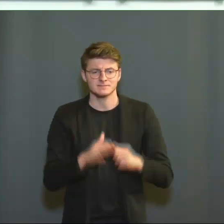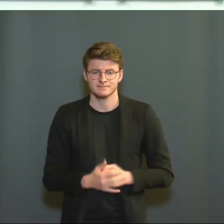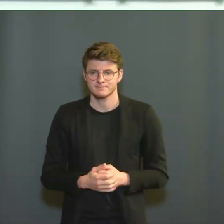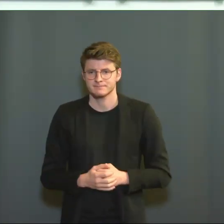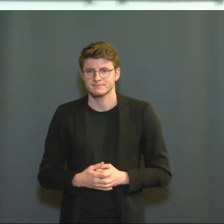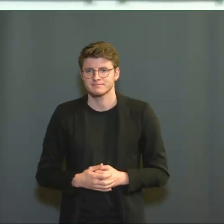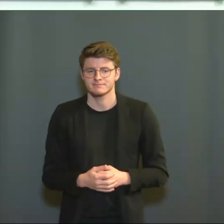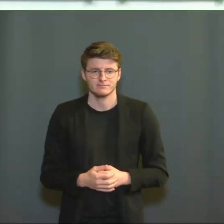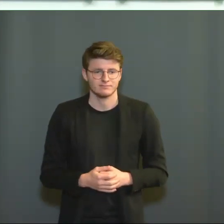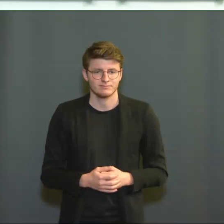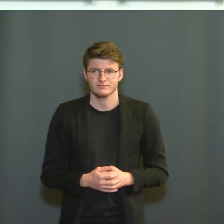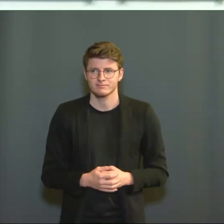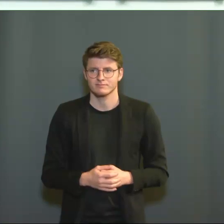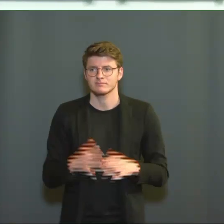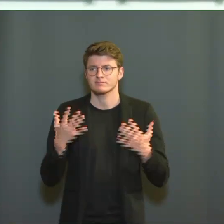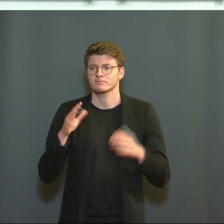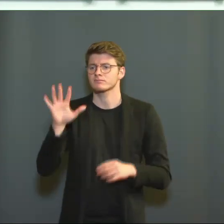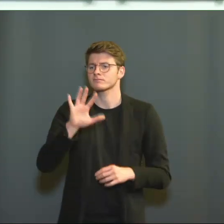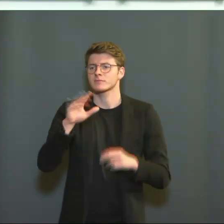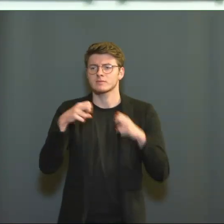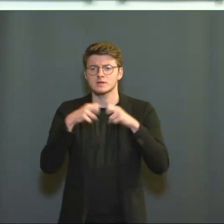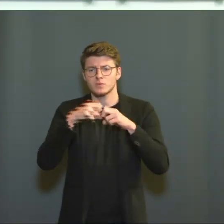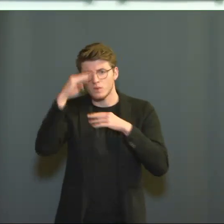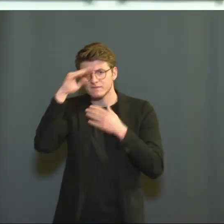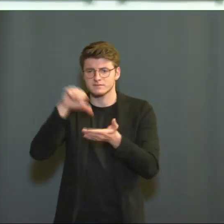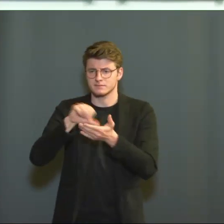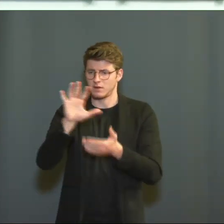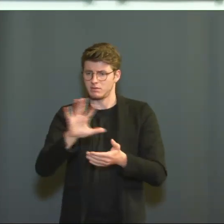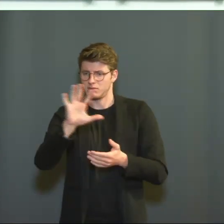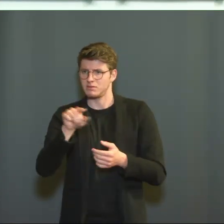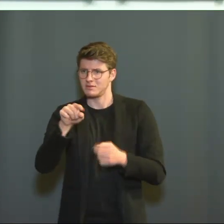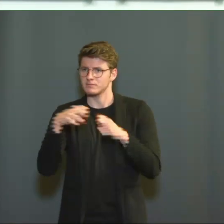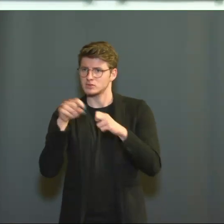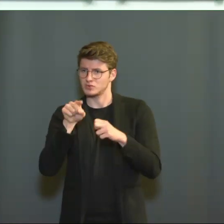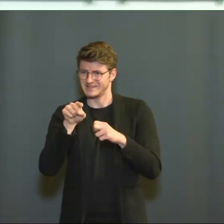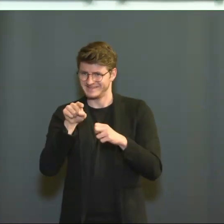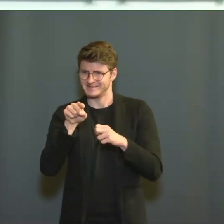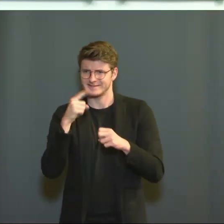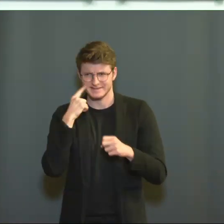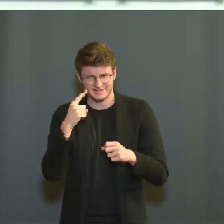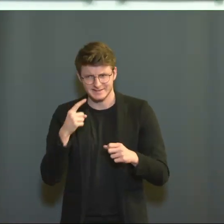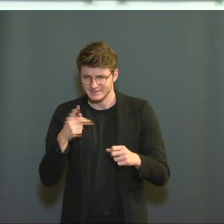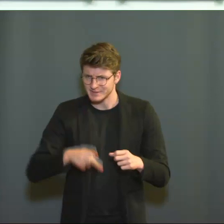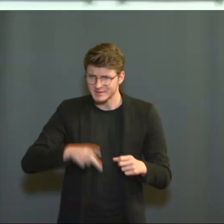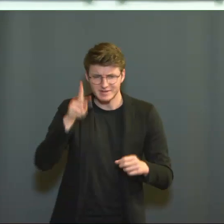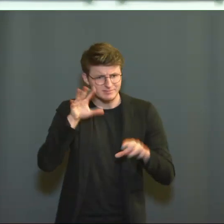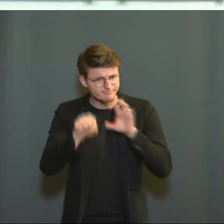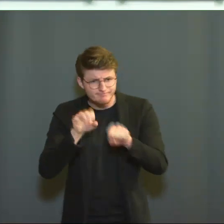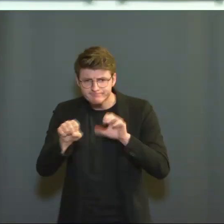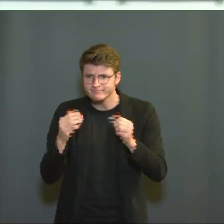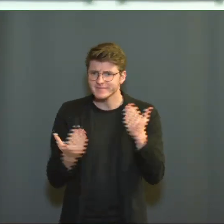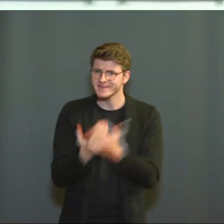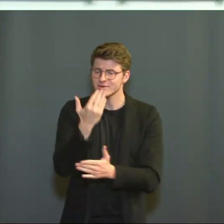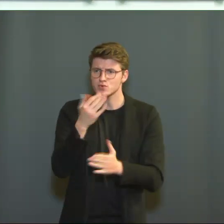In het Brusselse hoofdstedelijke gewest blijven we nog steeds het hoogste aantal nieuwe gevallen vaststellen.